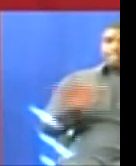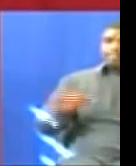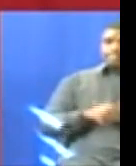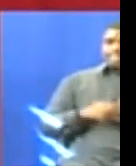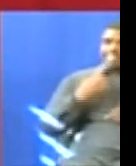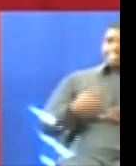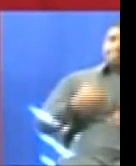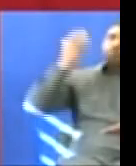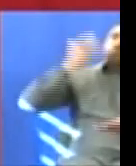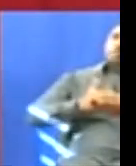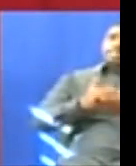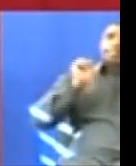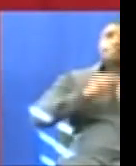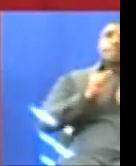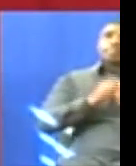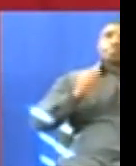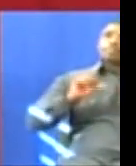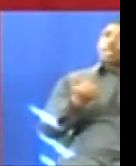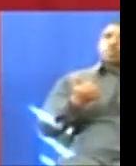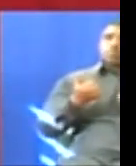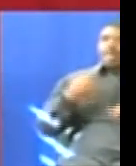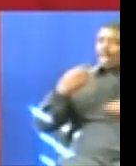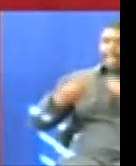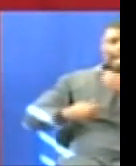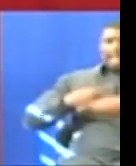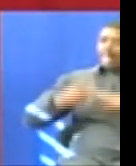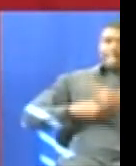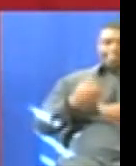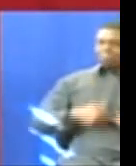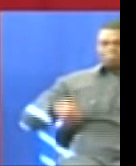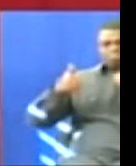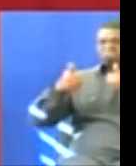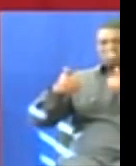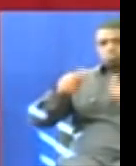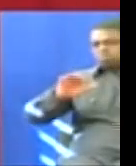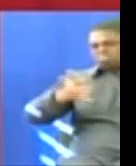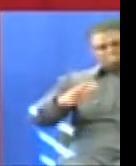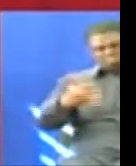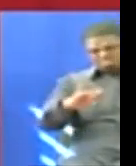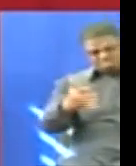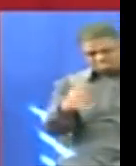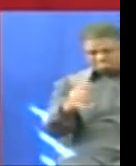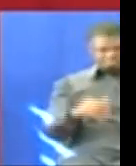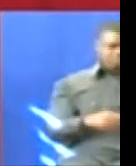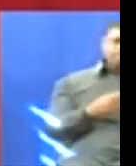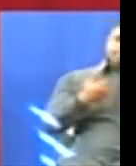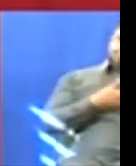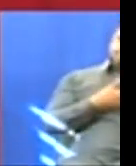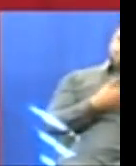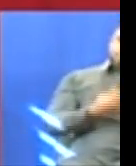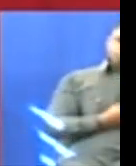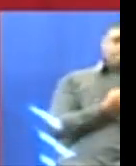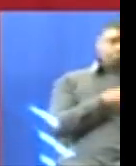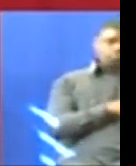niseme ukweli, mambo bado hayaendi vizuri sana. Na kutokana na interest ya muda, nitazungumza eneo